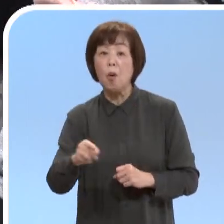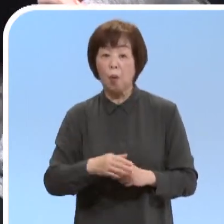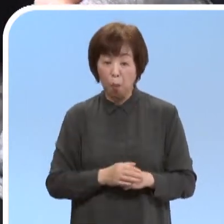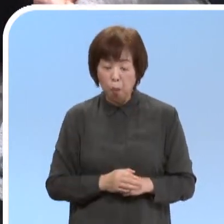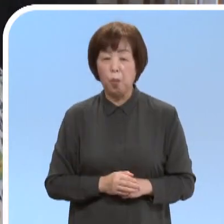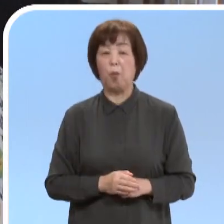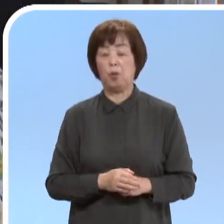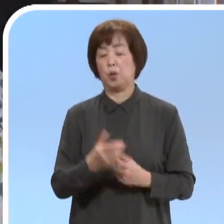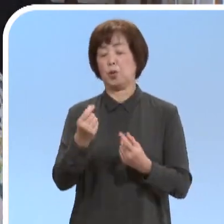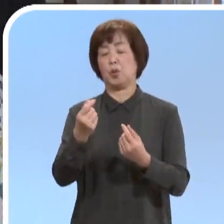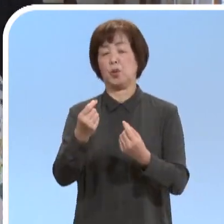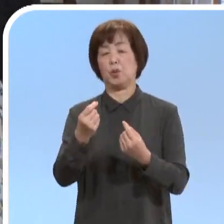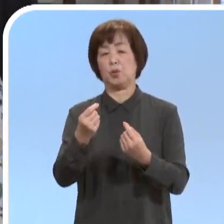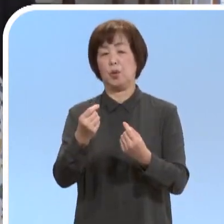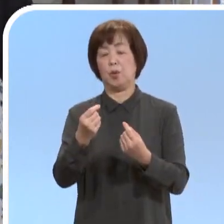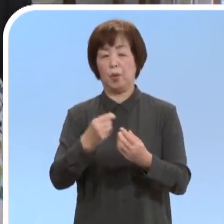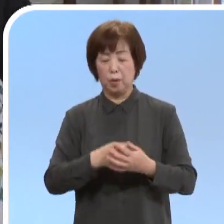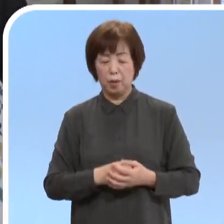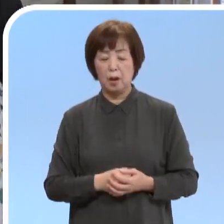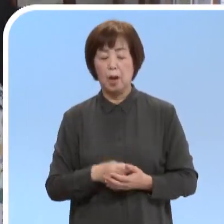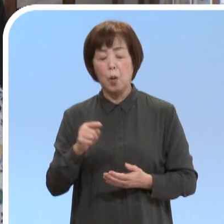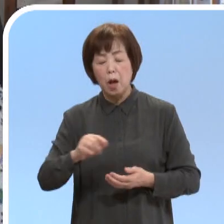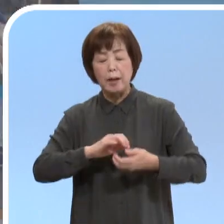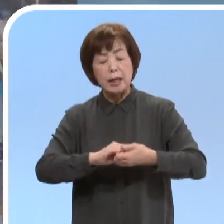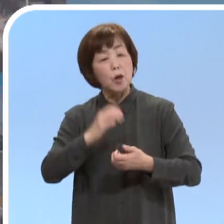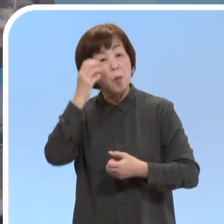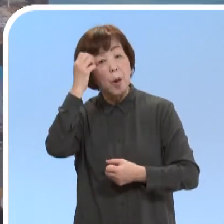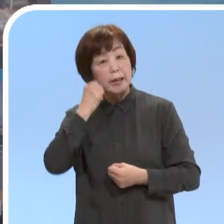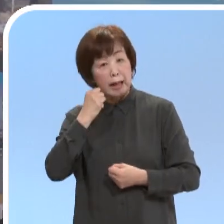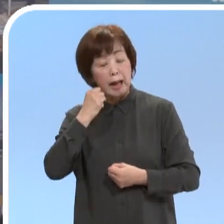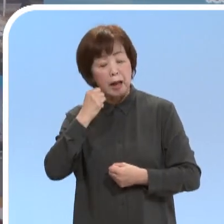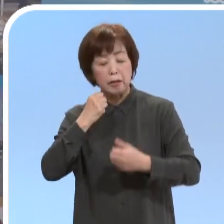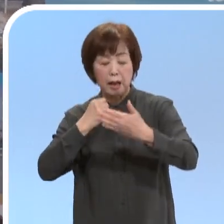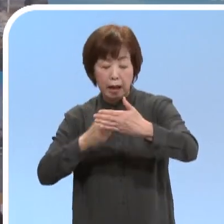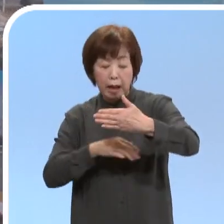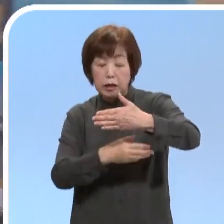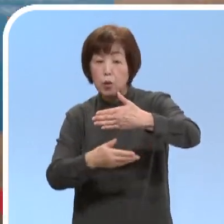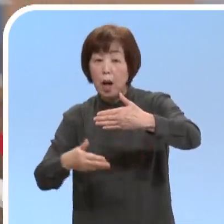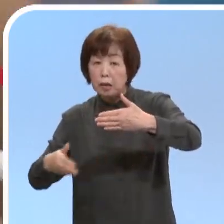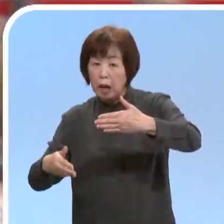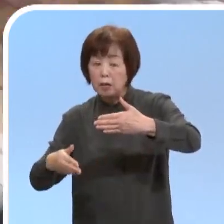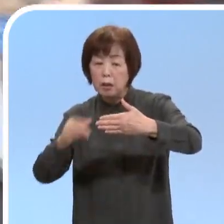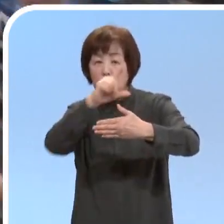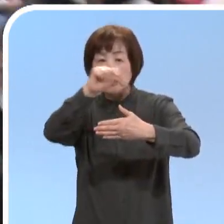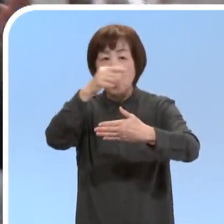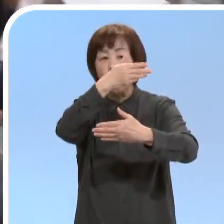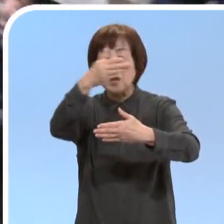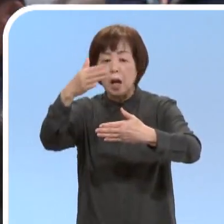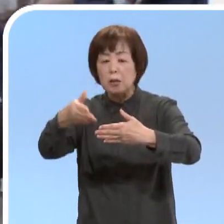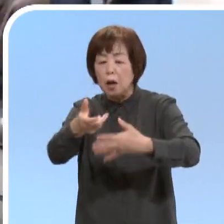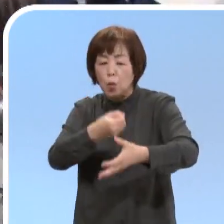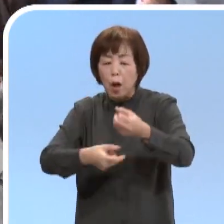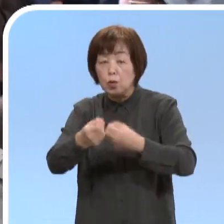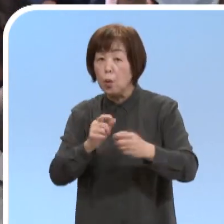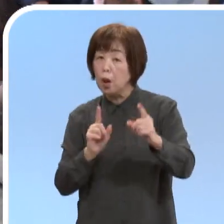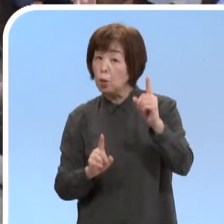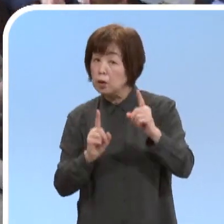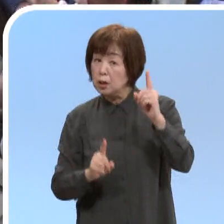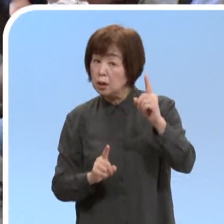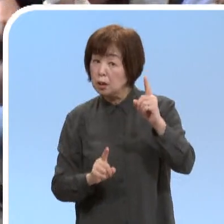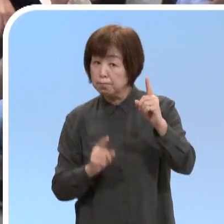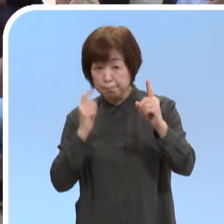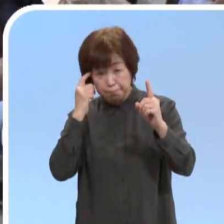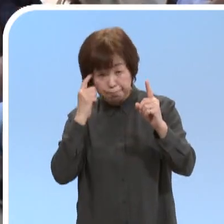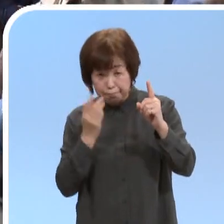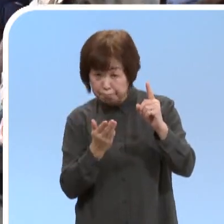いこはねえてと思う人日本海の魚と